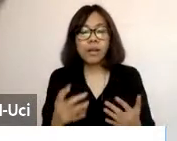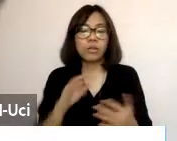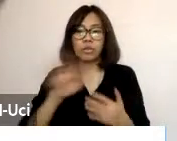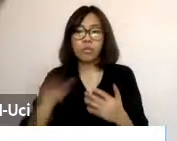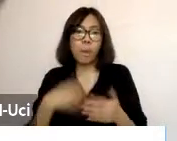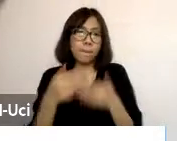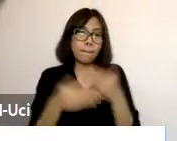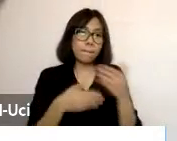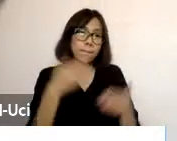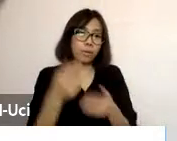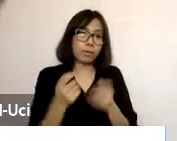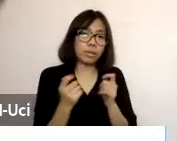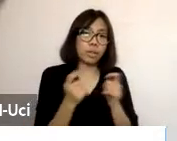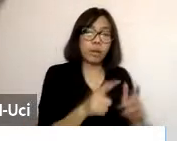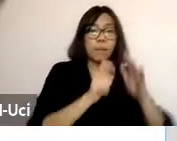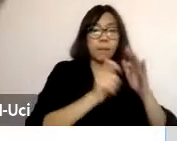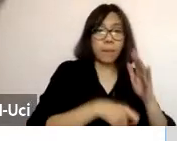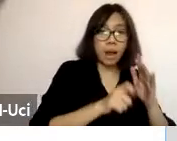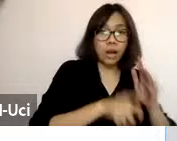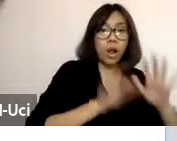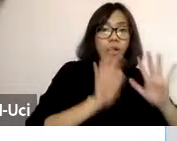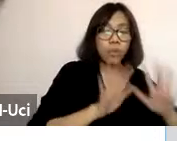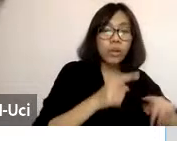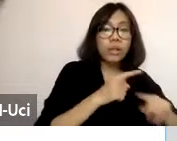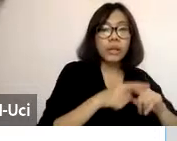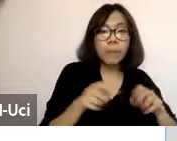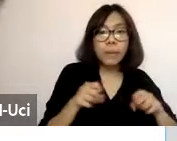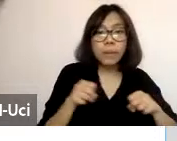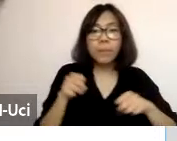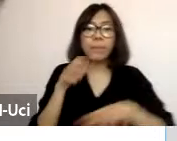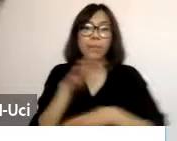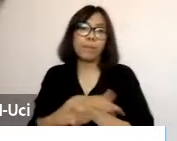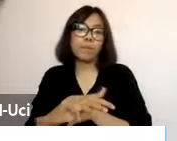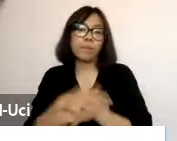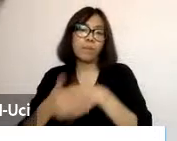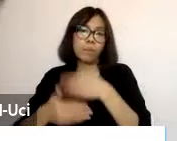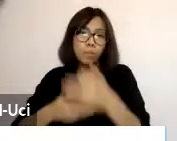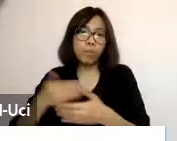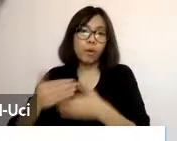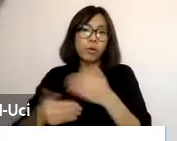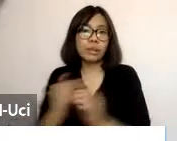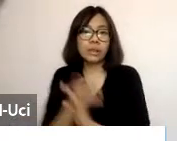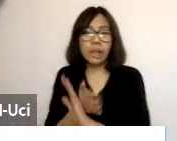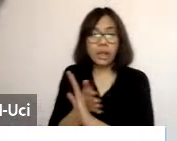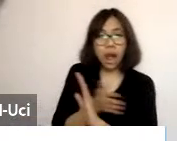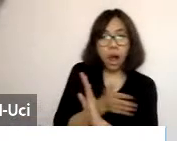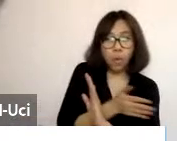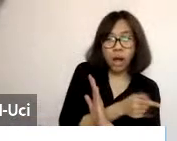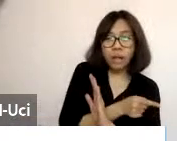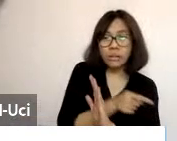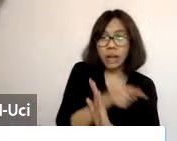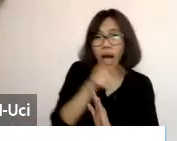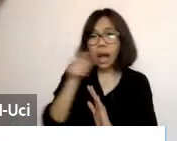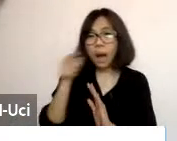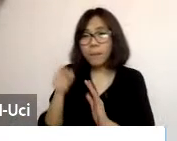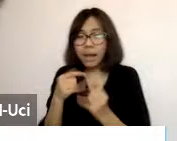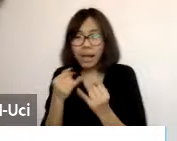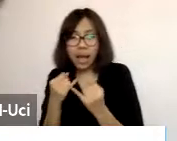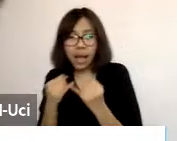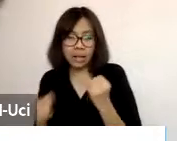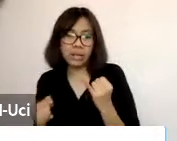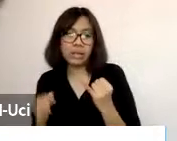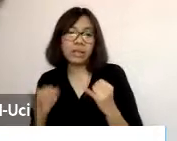pengadilan saja tapi juga sampai dengan eksekusi sampai dengan barangkali proses dari hulu ke hilir begitu nah terakhir untuk